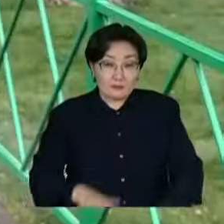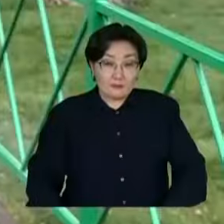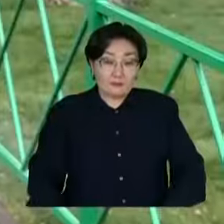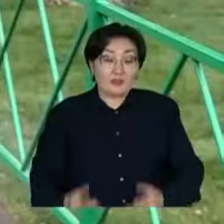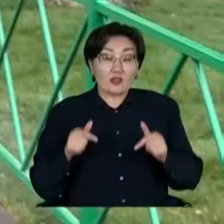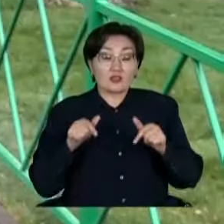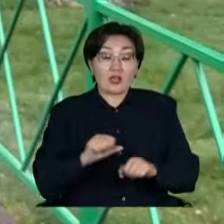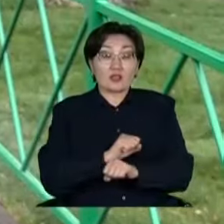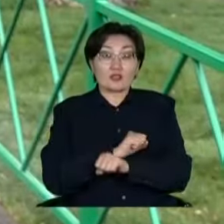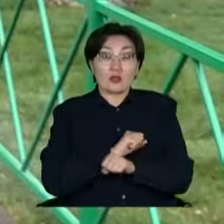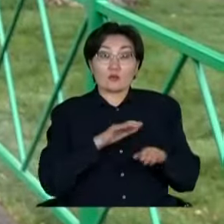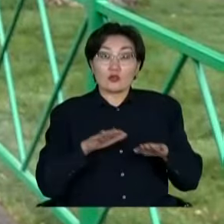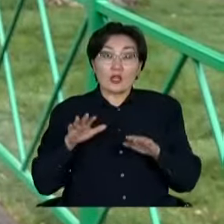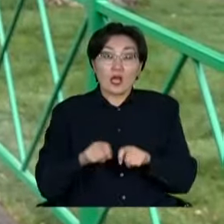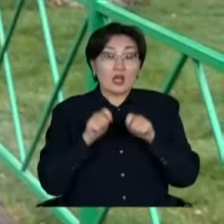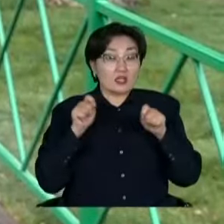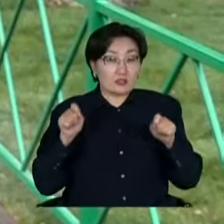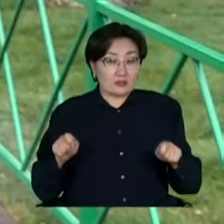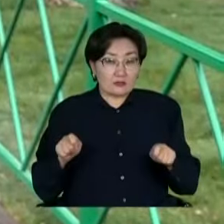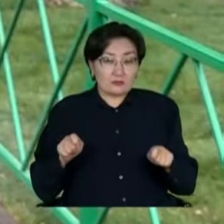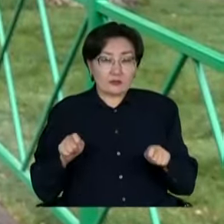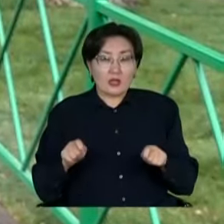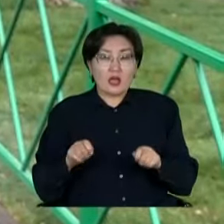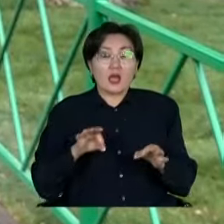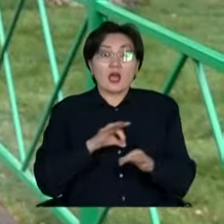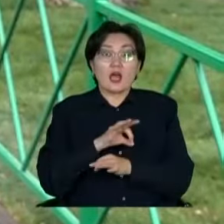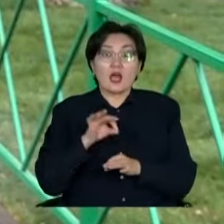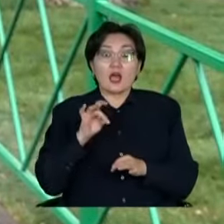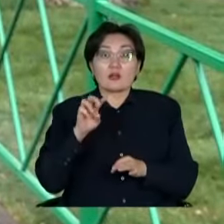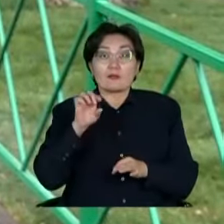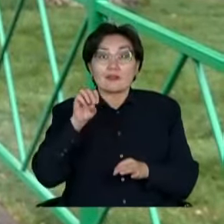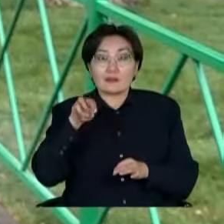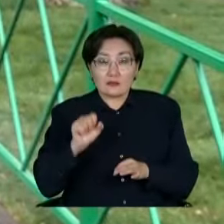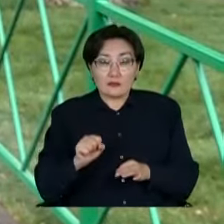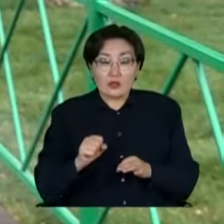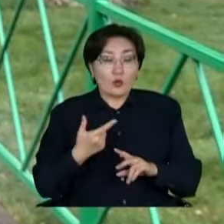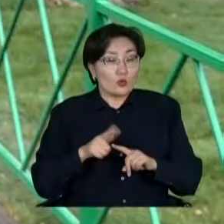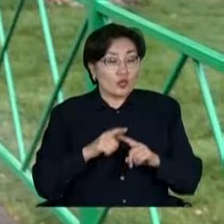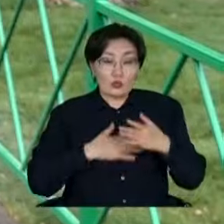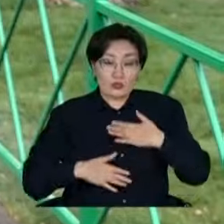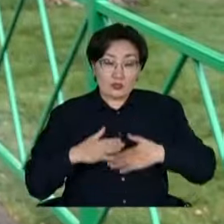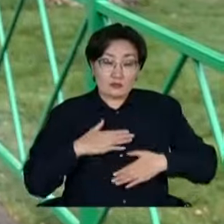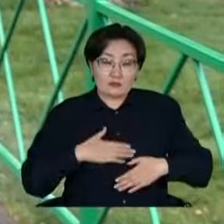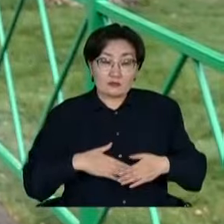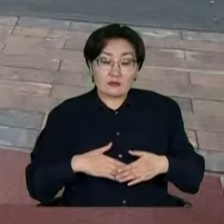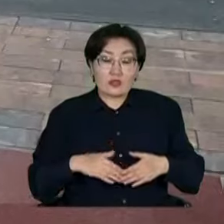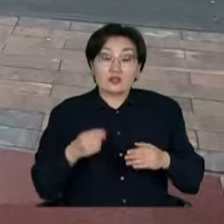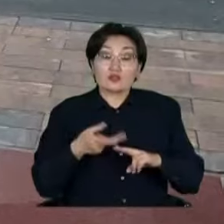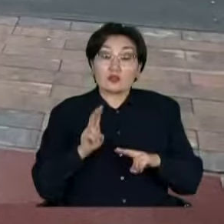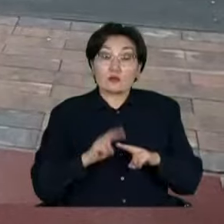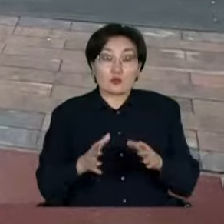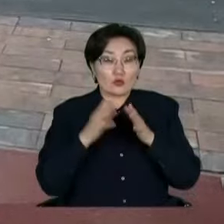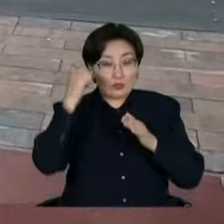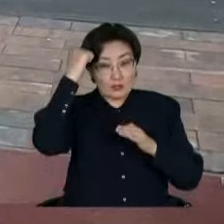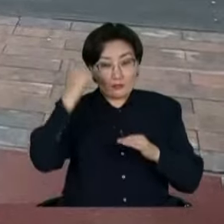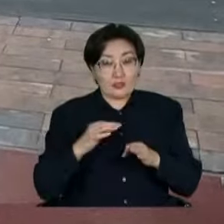Осында бір демалыс орнын ашып атқанына жаңағы Орбита мөлтек ауданында өте қуаныштымыз. Сондықтан үлкен